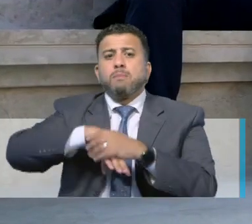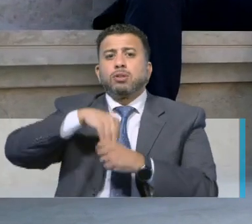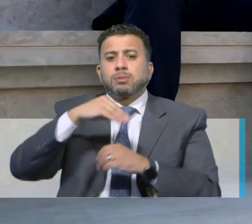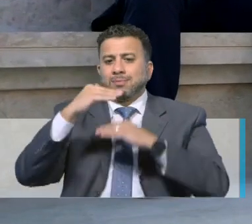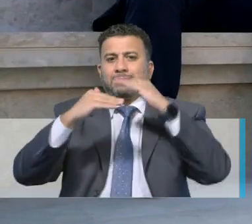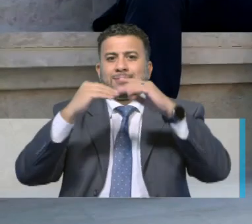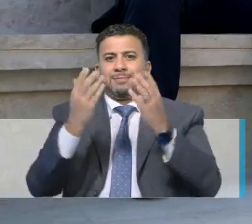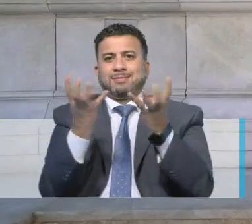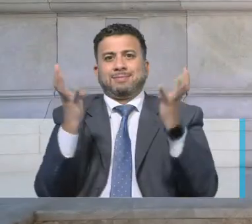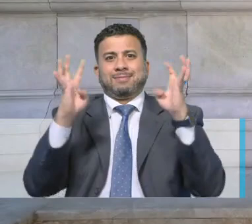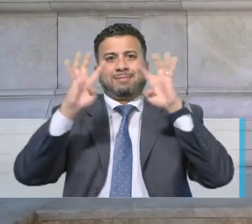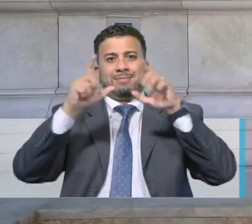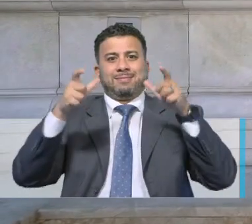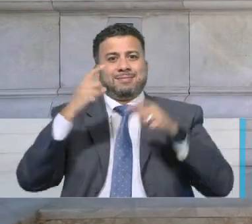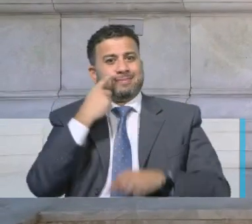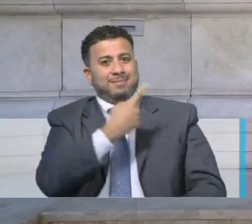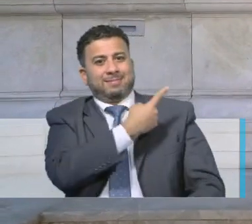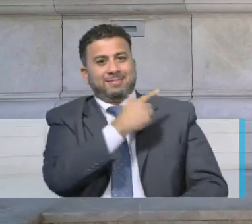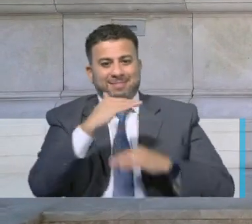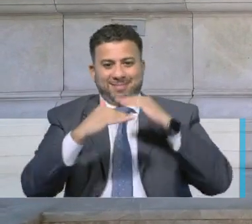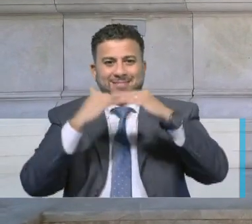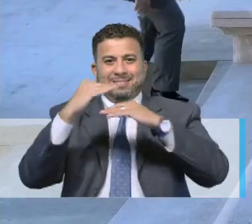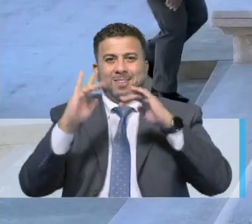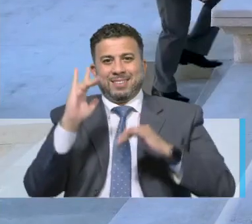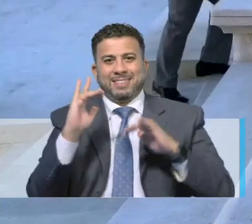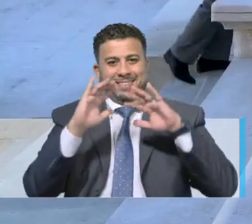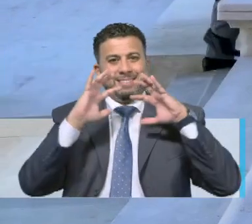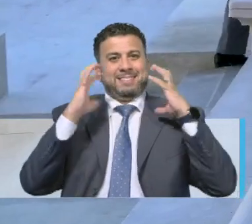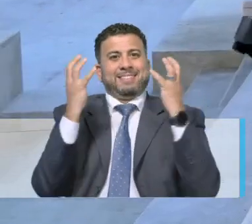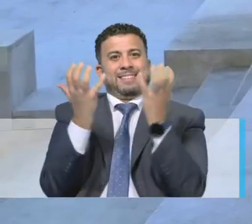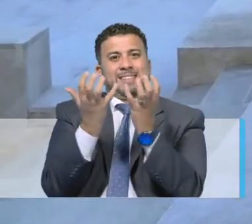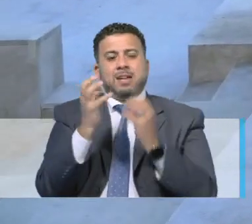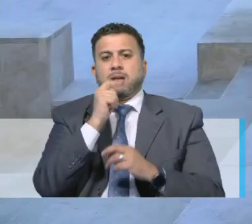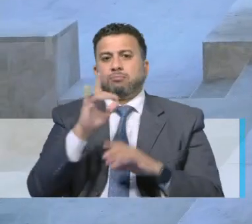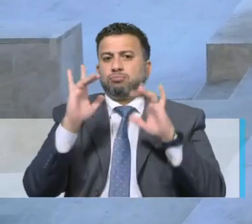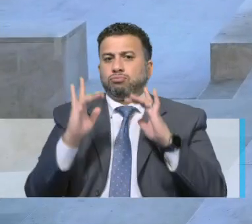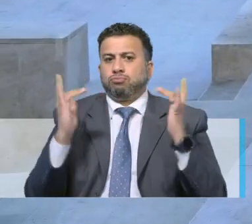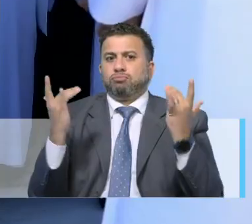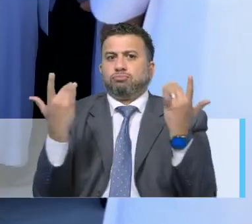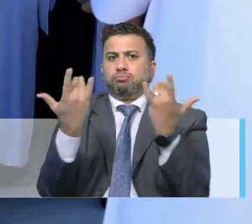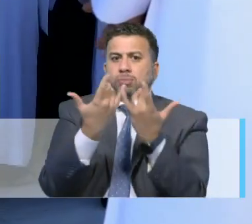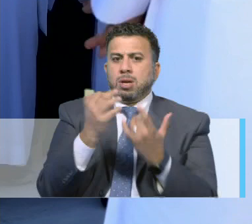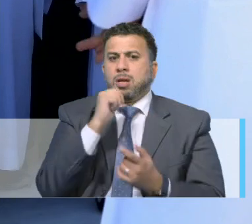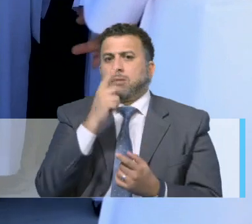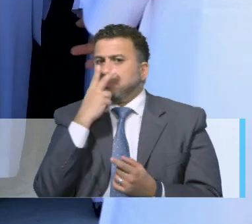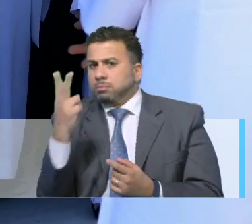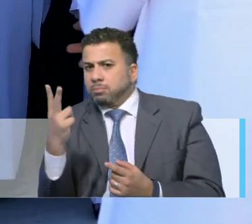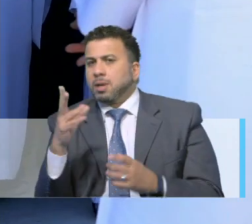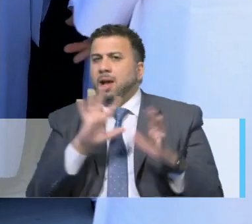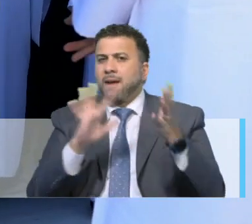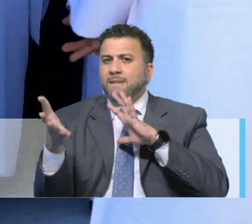مدرج خرف كانان مطلعا على التفاصيل المختلفه كاماكن الجلوس والزوايا وجنبات